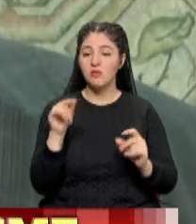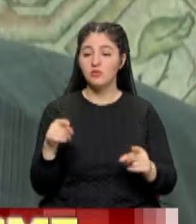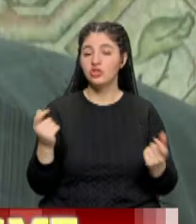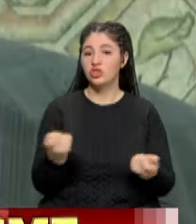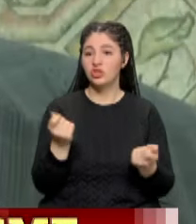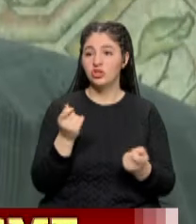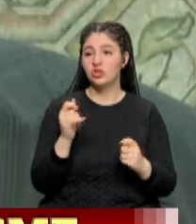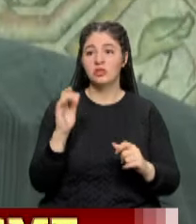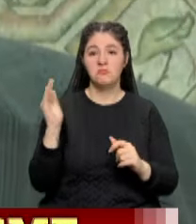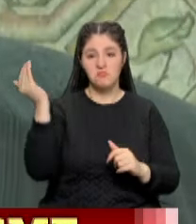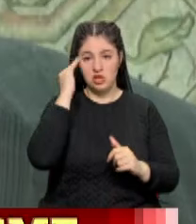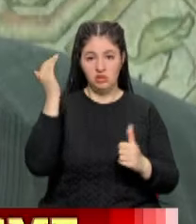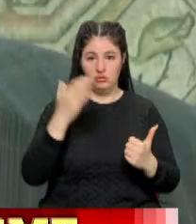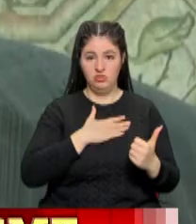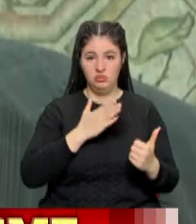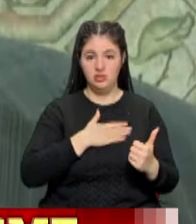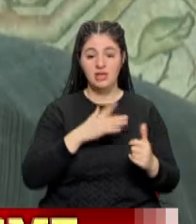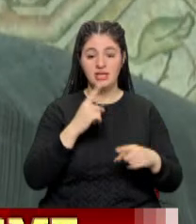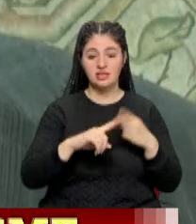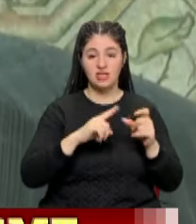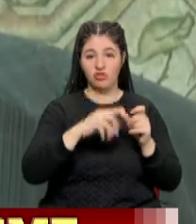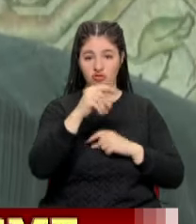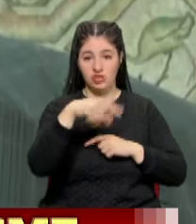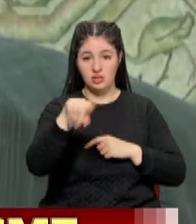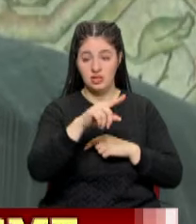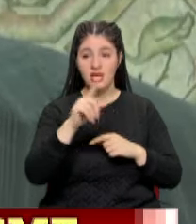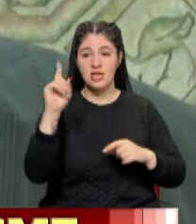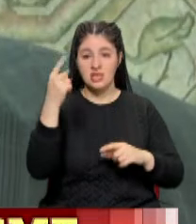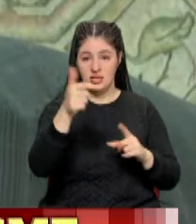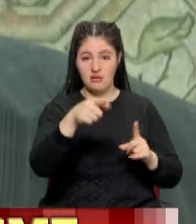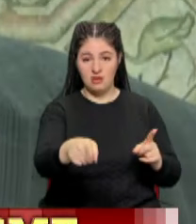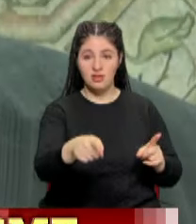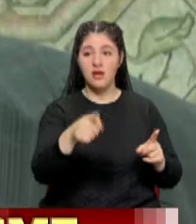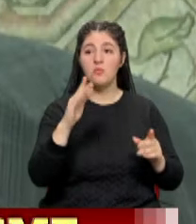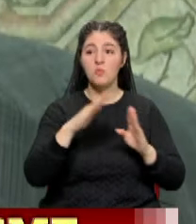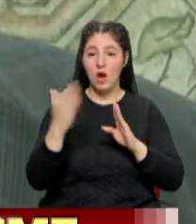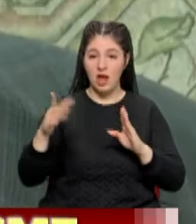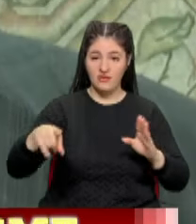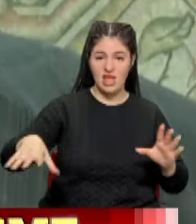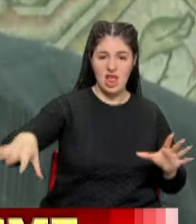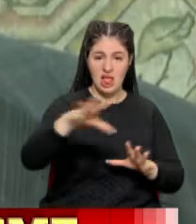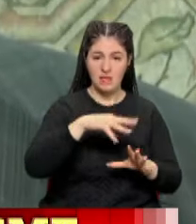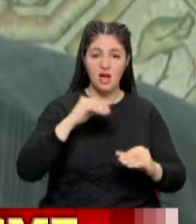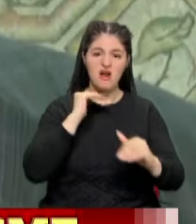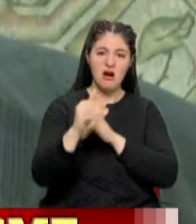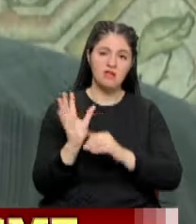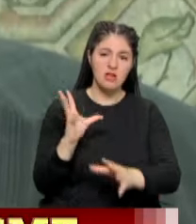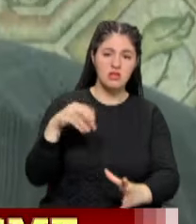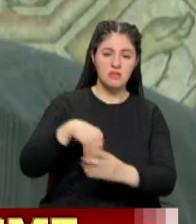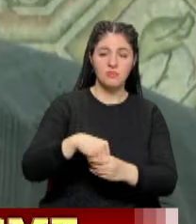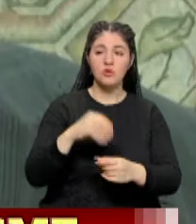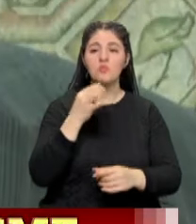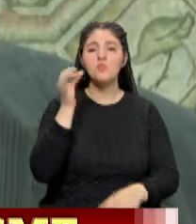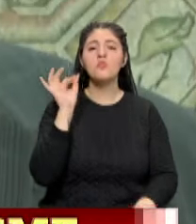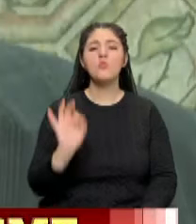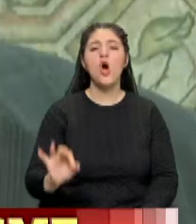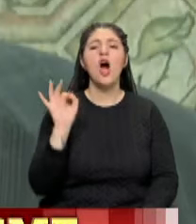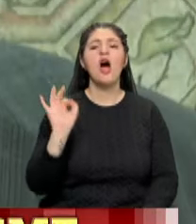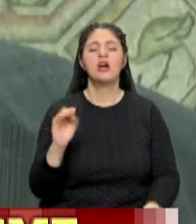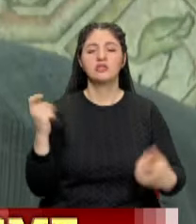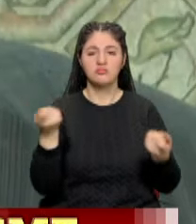işin oyuncuları, yani siyasetçiler, iktidar, muhalefet ve halk muhakkak